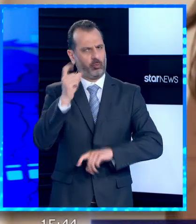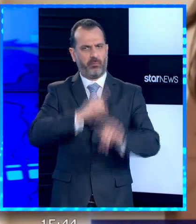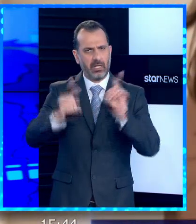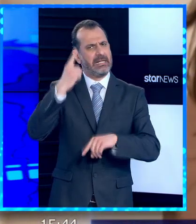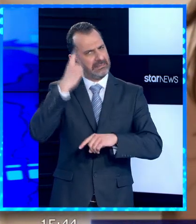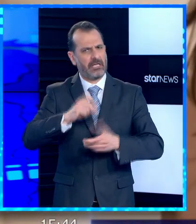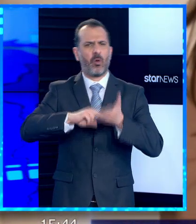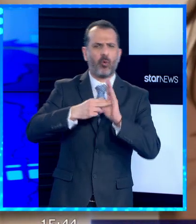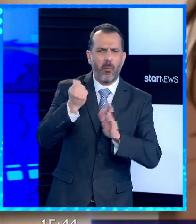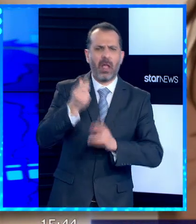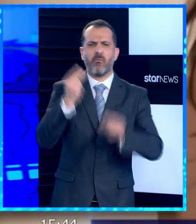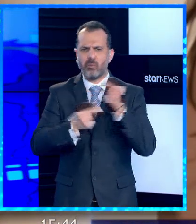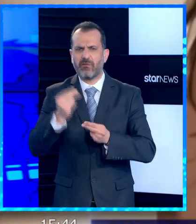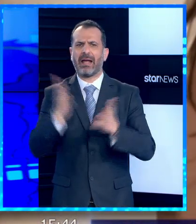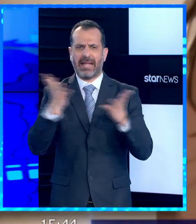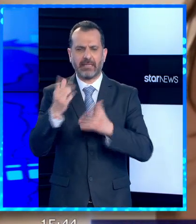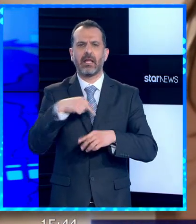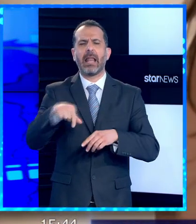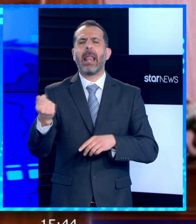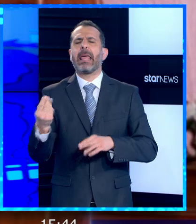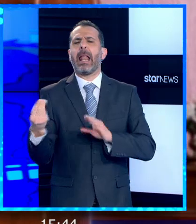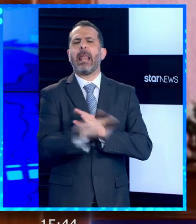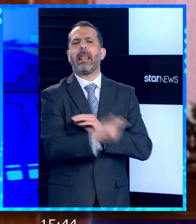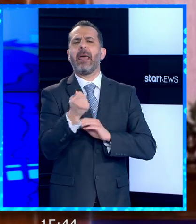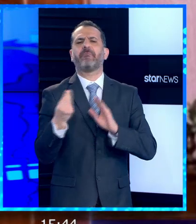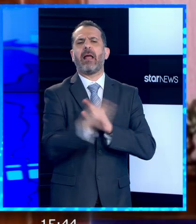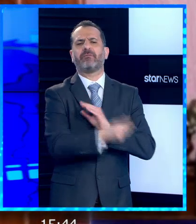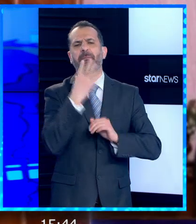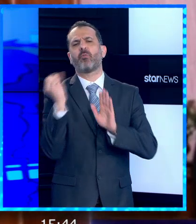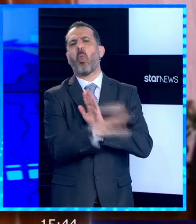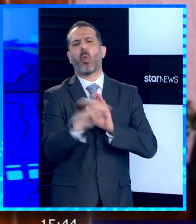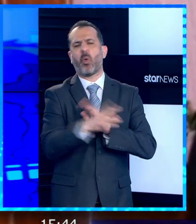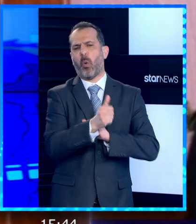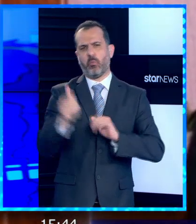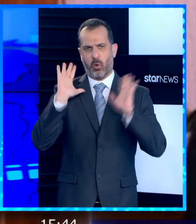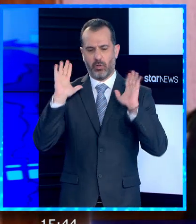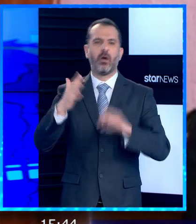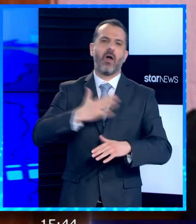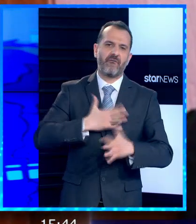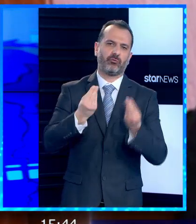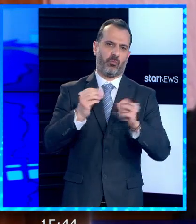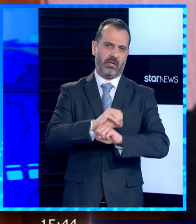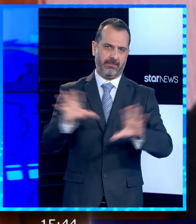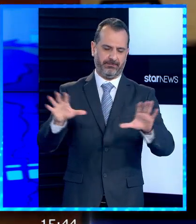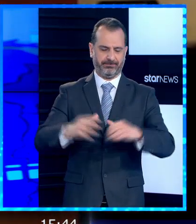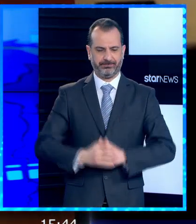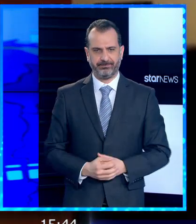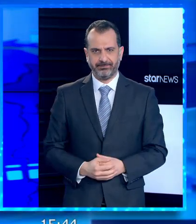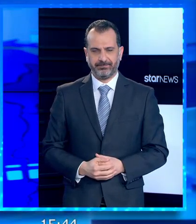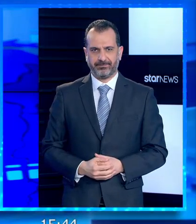είχε οικονομικά προβλήματα και ότι του έδινε είναι πολύ λίγα χρήματα για χαρτζηλίκη. Ράνια. Άννα, σε ευχαριστώ πολύ.